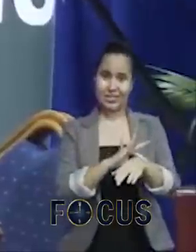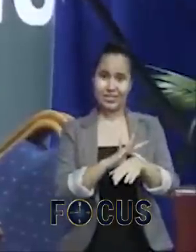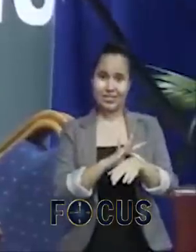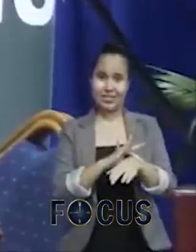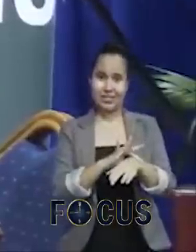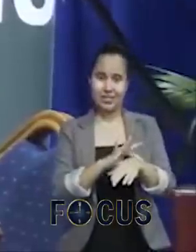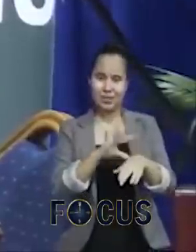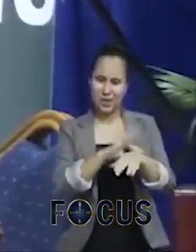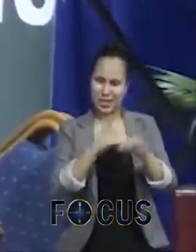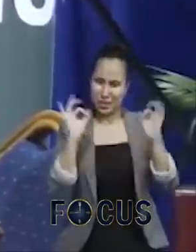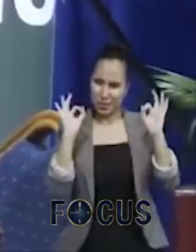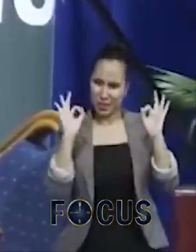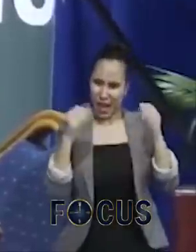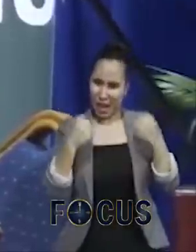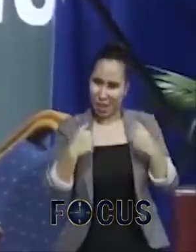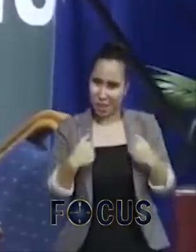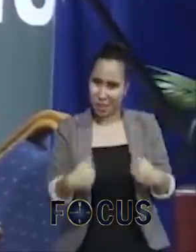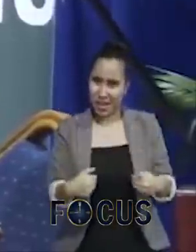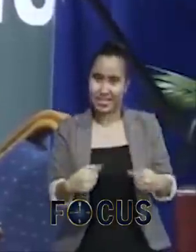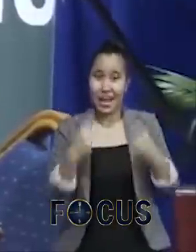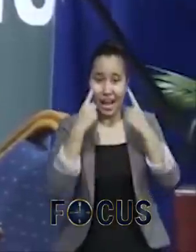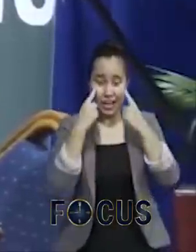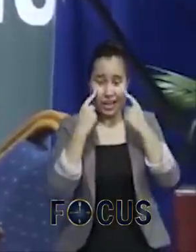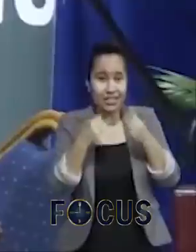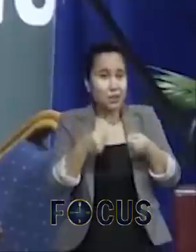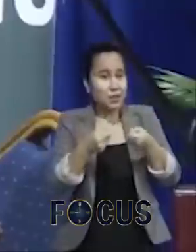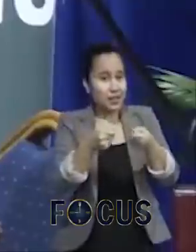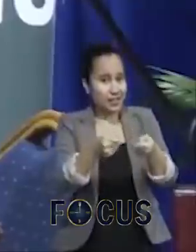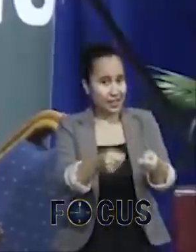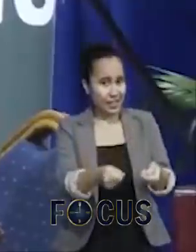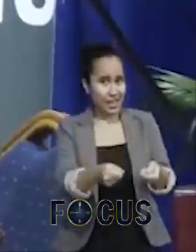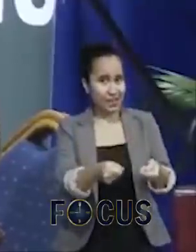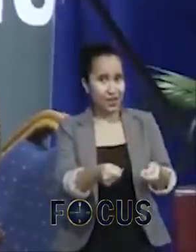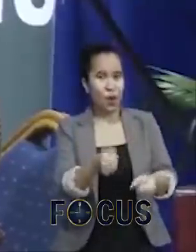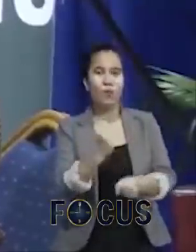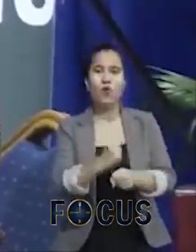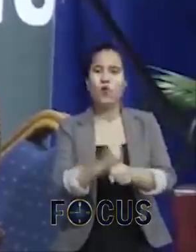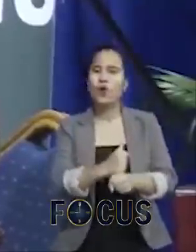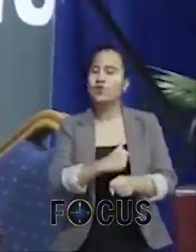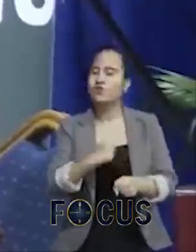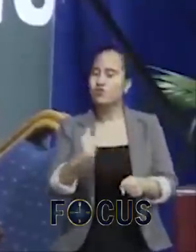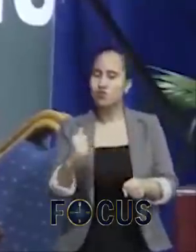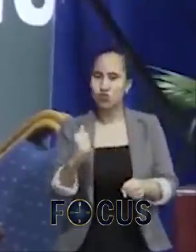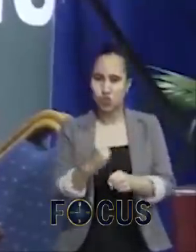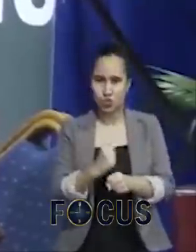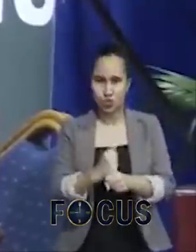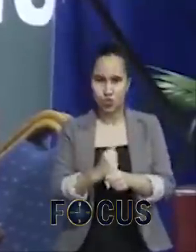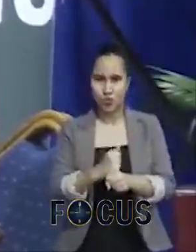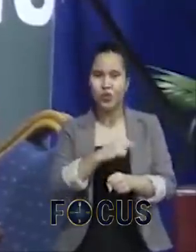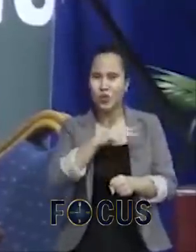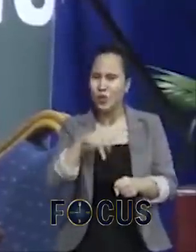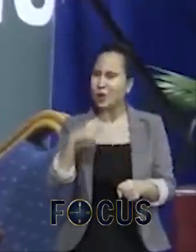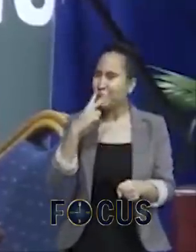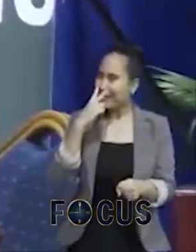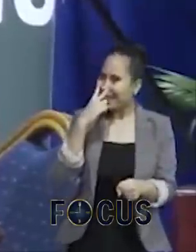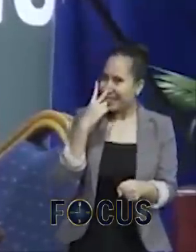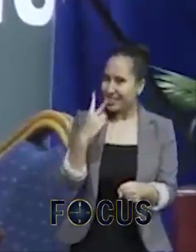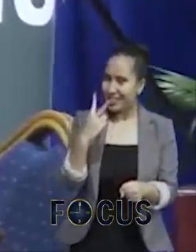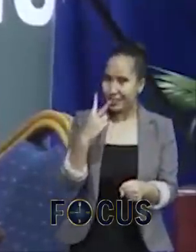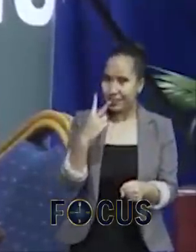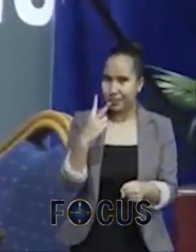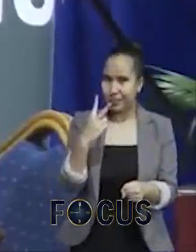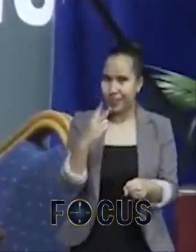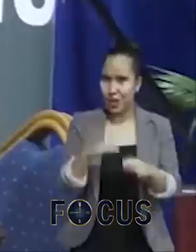de medische specialisten de gelegenheid hebben kunnen geven om hun werk te doen. We hebben het resultaat gezien en op